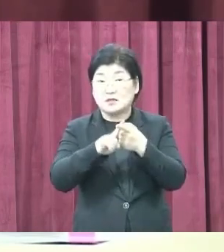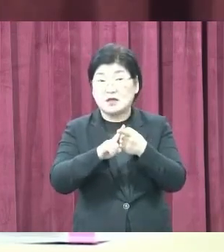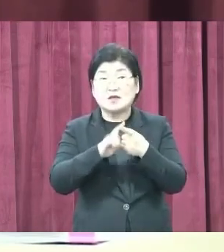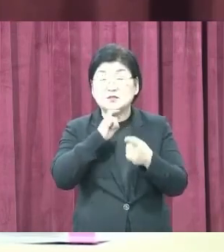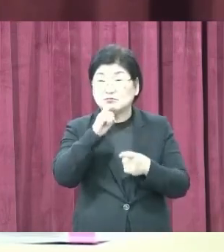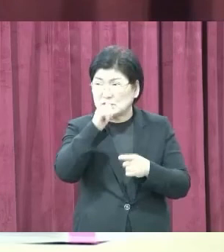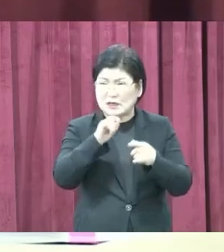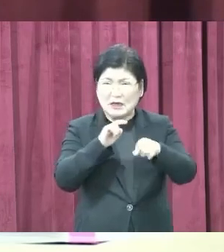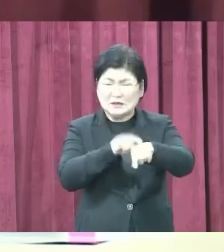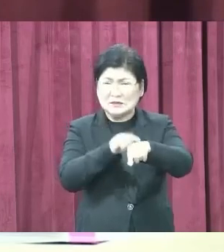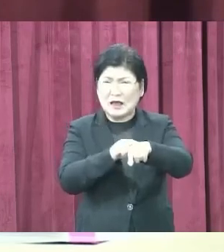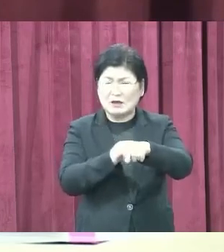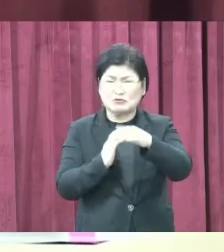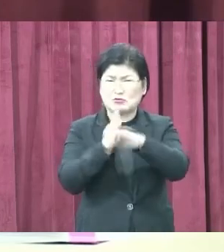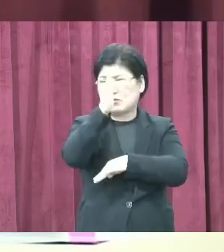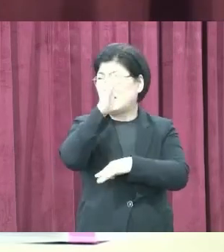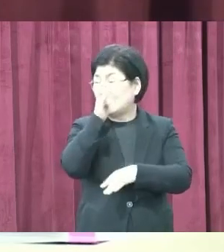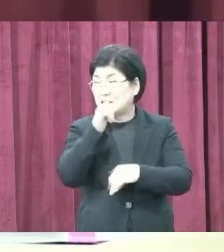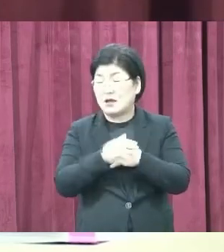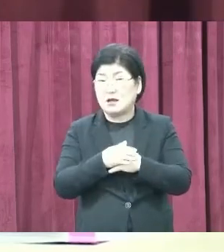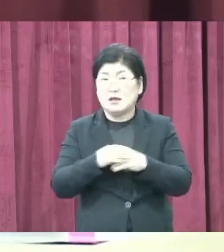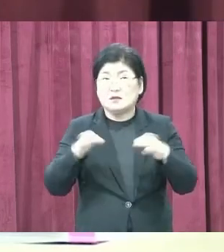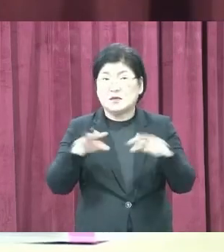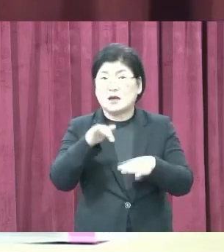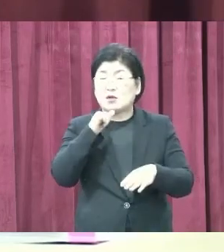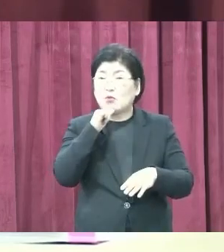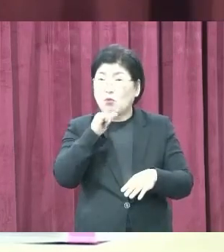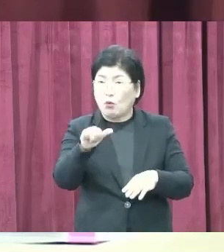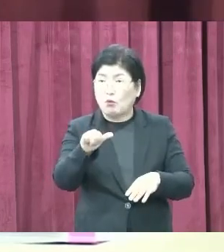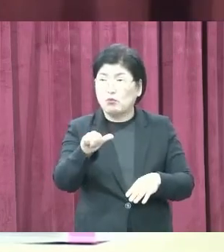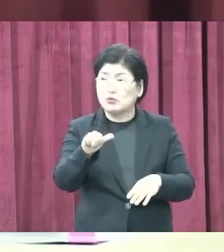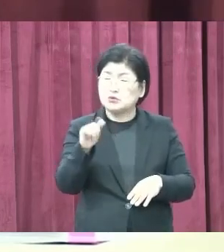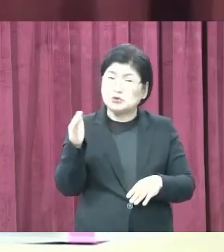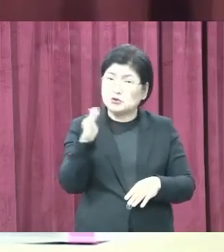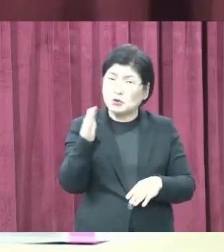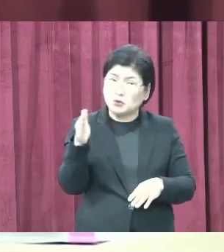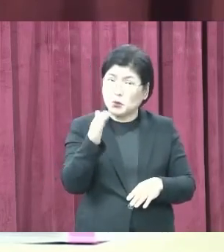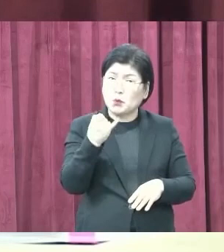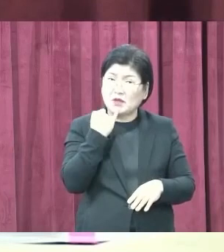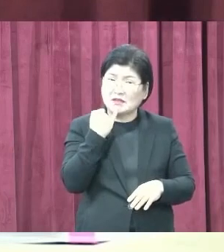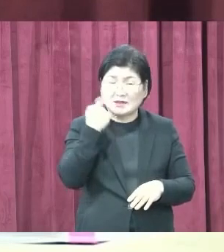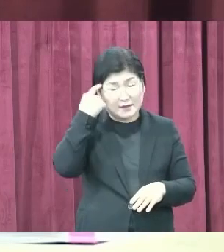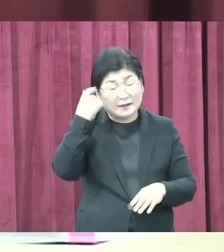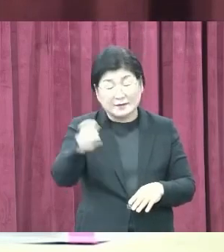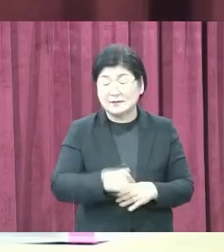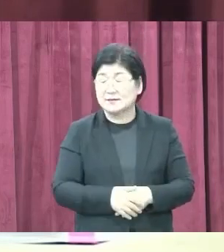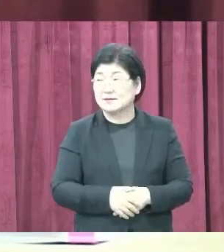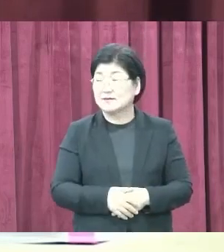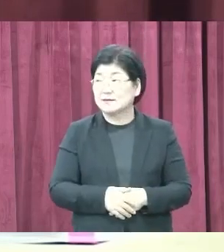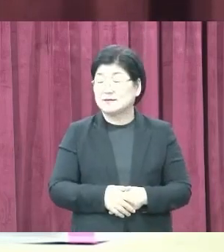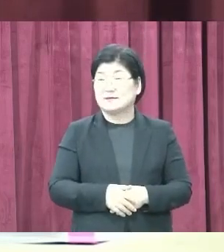좀 지나서 한 5분으로 좀 줄여서 할까 합니다.